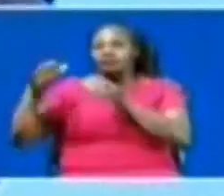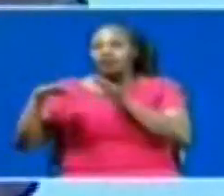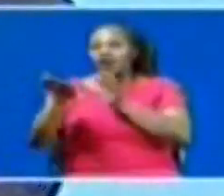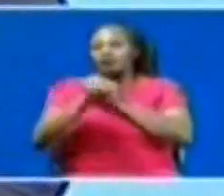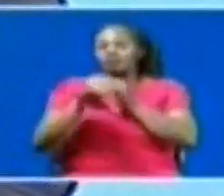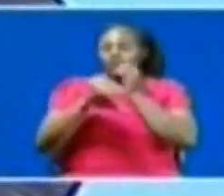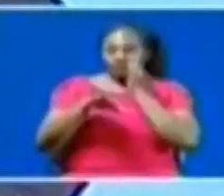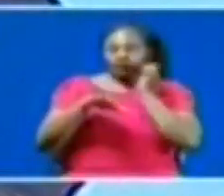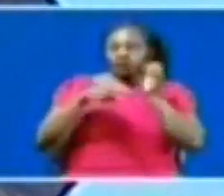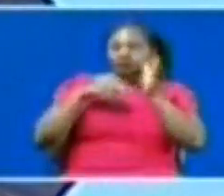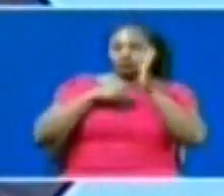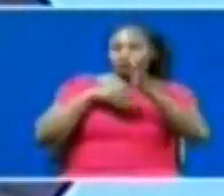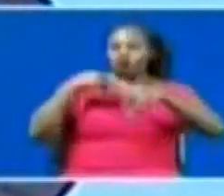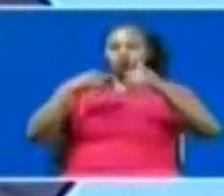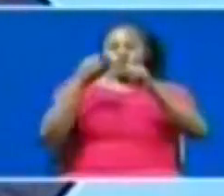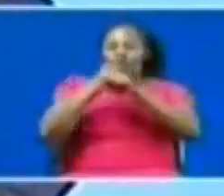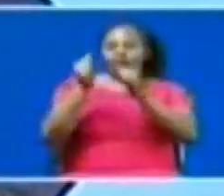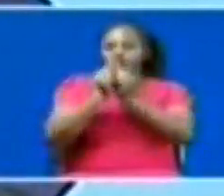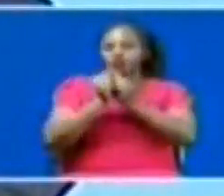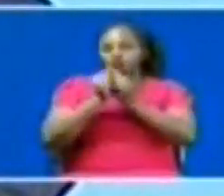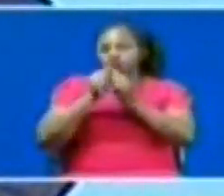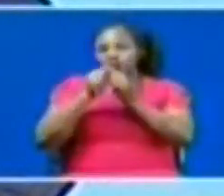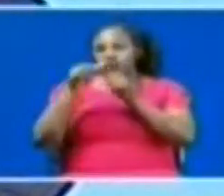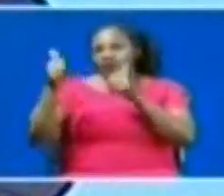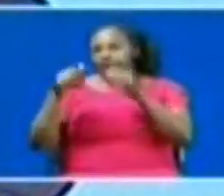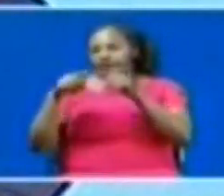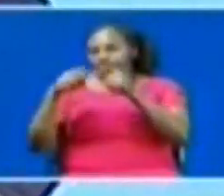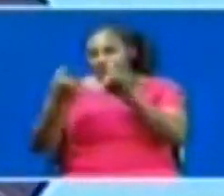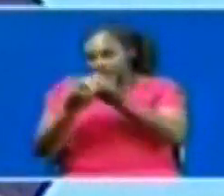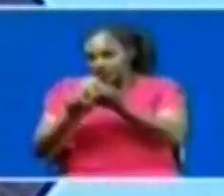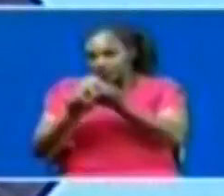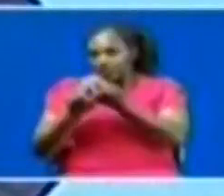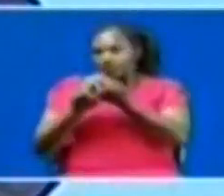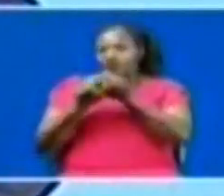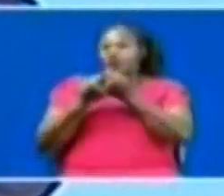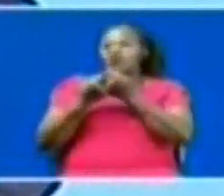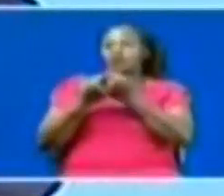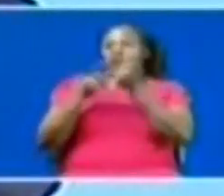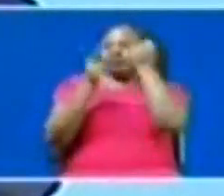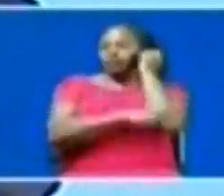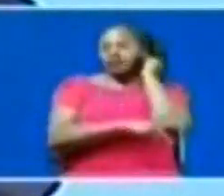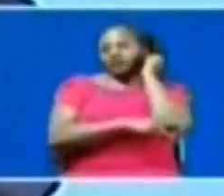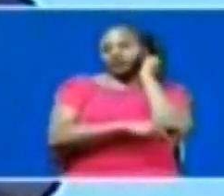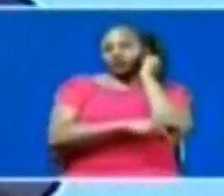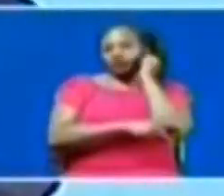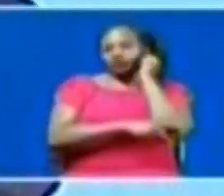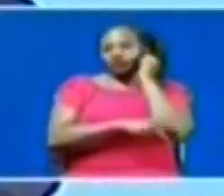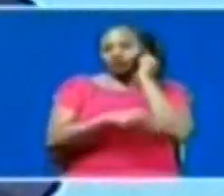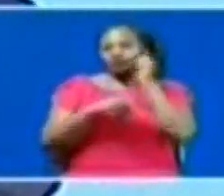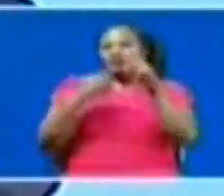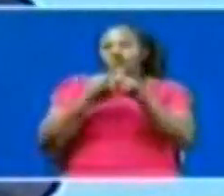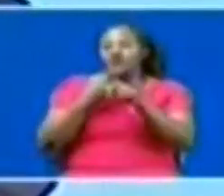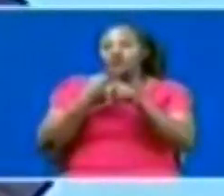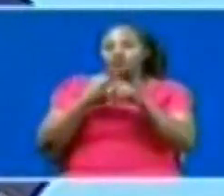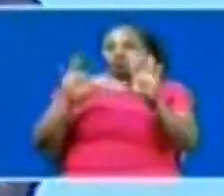hiyo ambao wameonekana kufanya kazi na viongozi wa jamii nyingine kwamba wataadhibiwa bila kuhurumiwa. Wili Lusige anaarifu